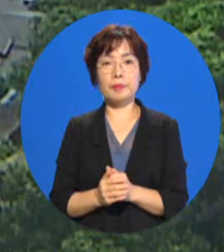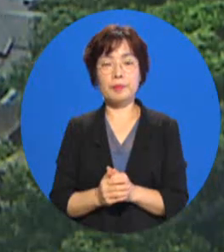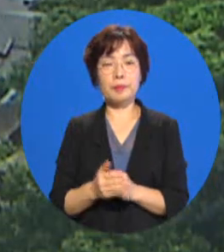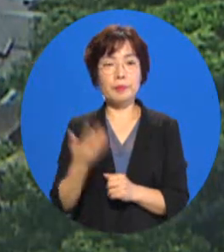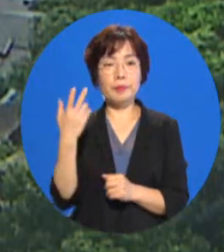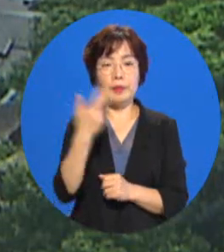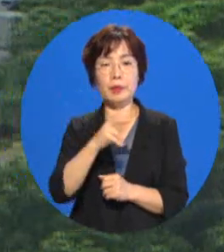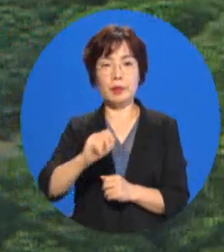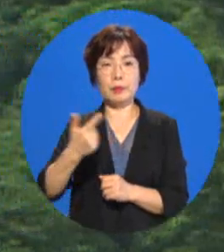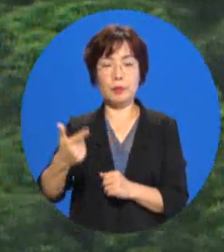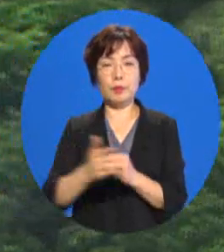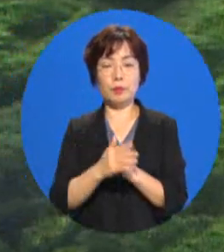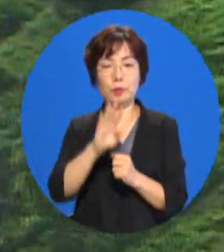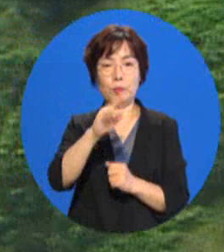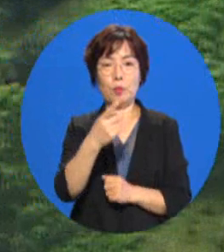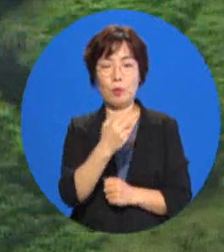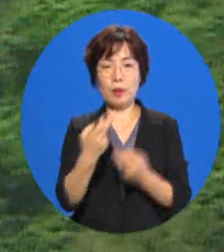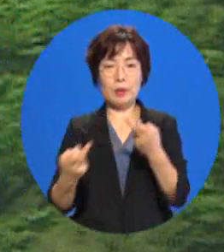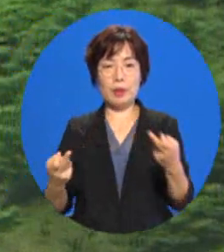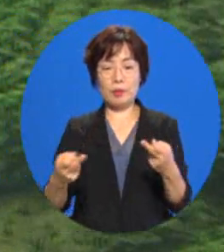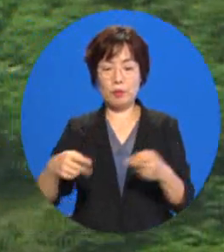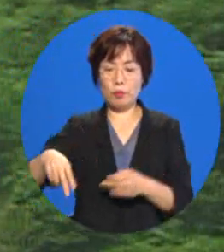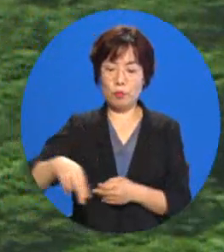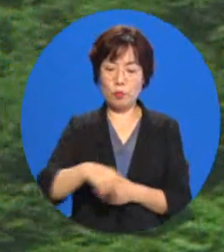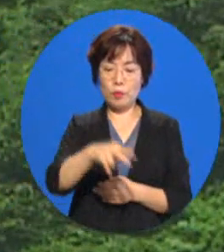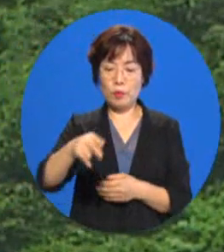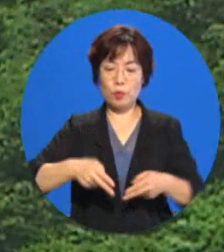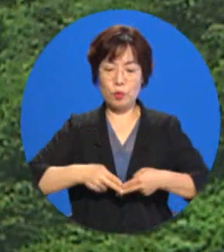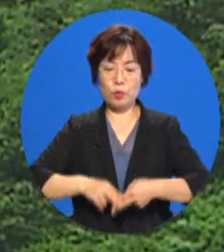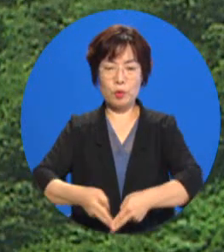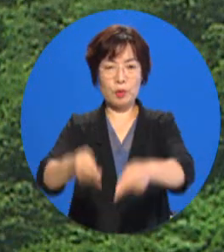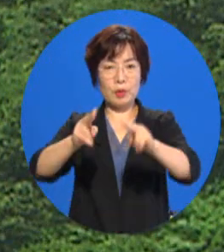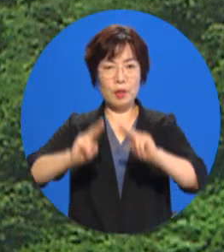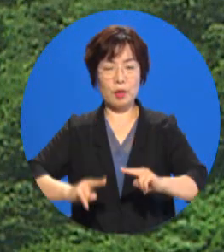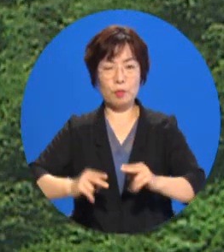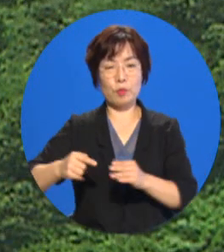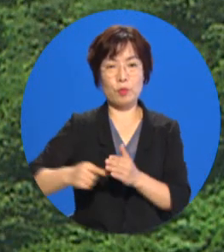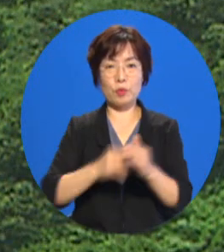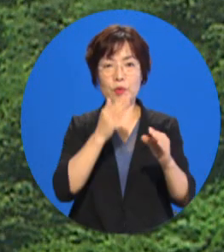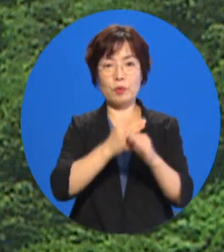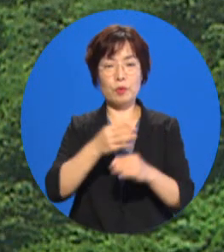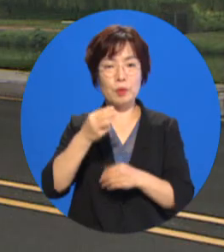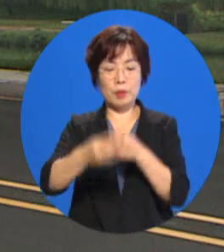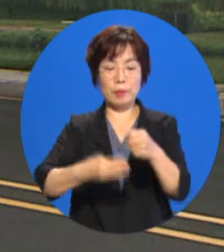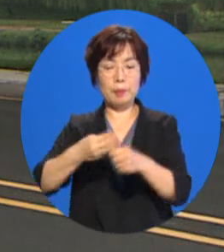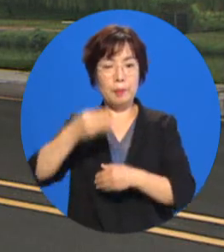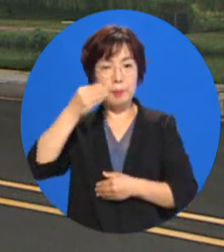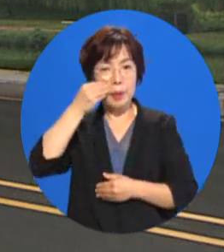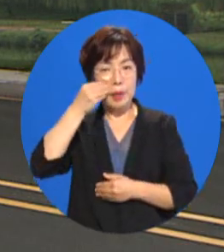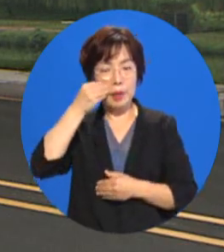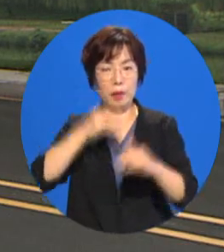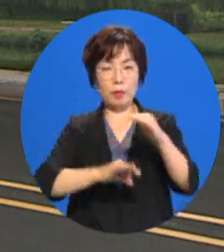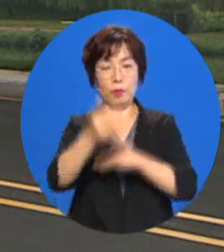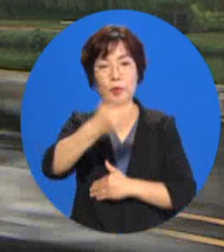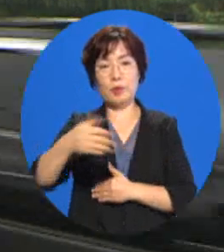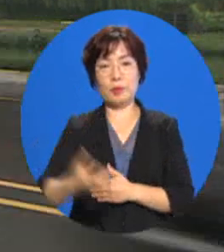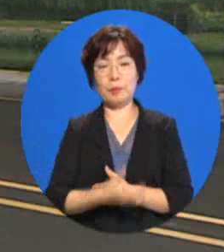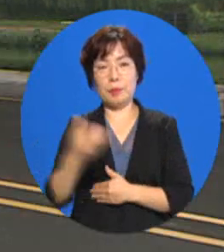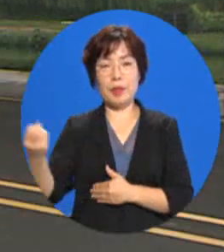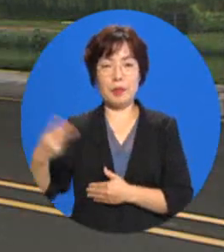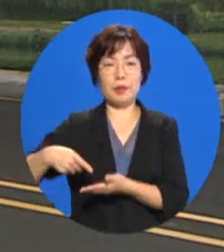지난 2016년 봉화산 둘레길에 추진됐던 출렁다리 사업. 3년간의 표류 끝에 동천변으로 이전이